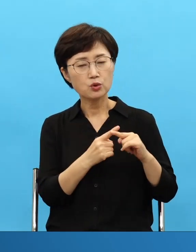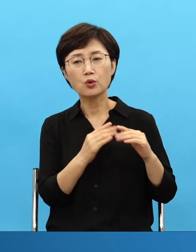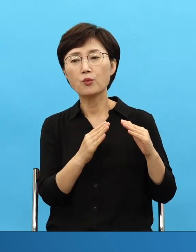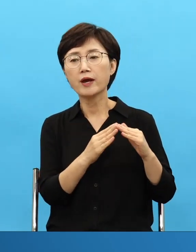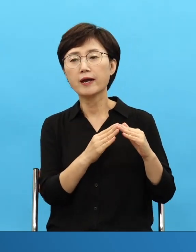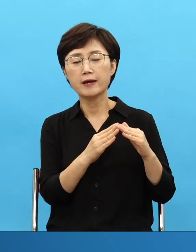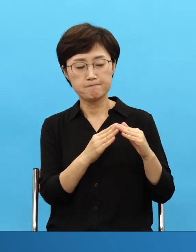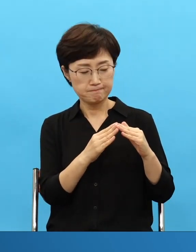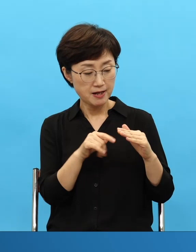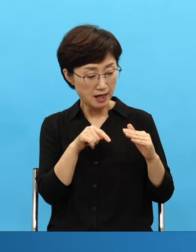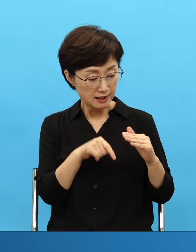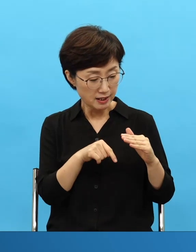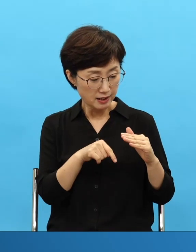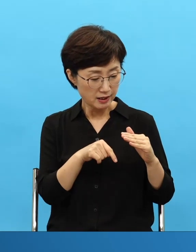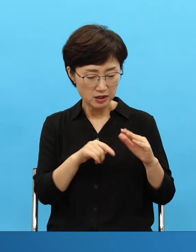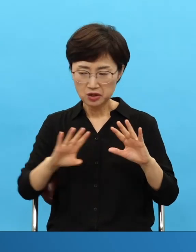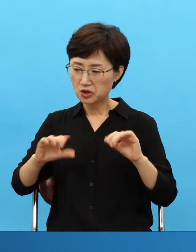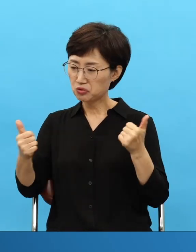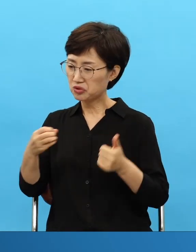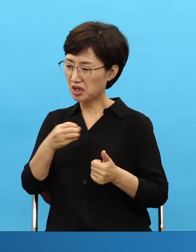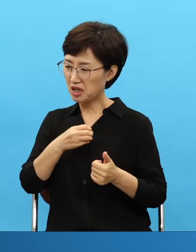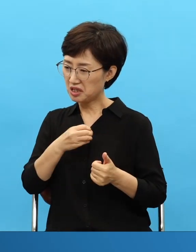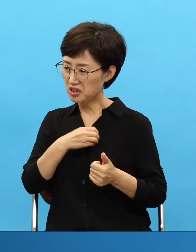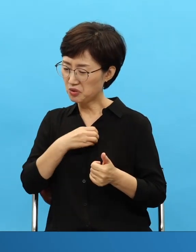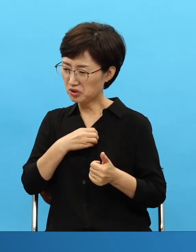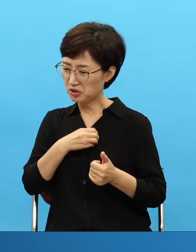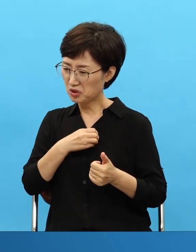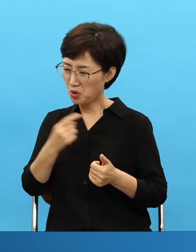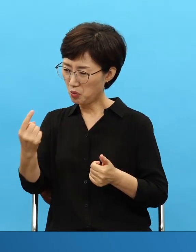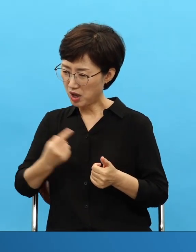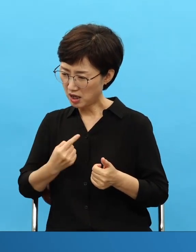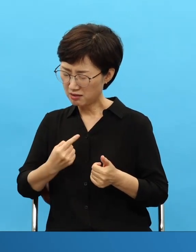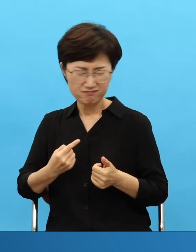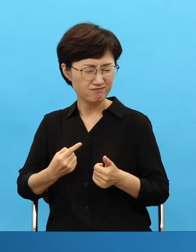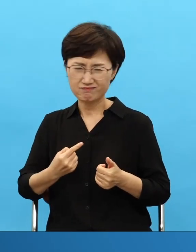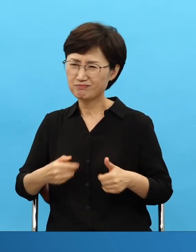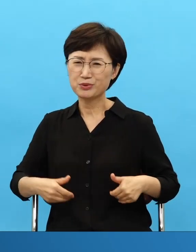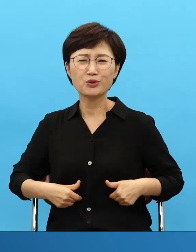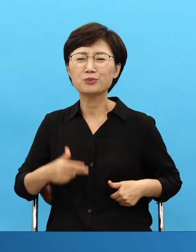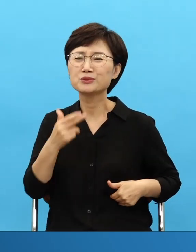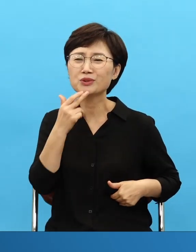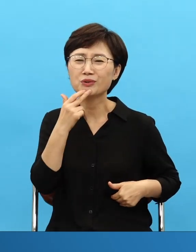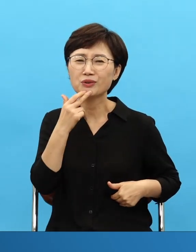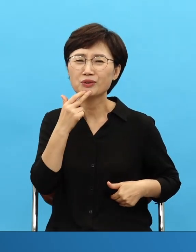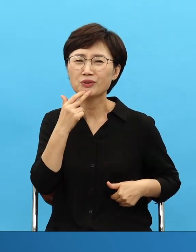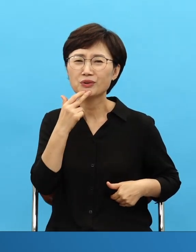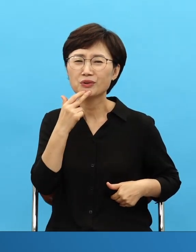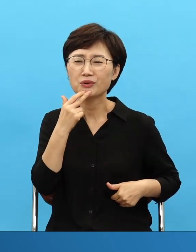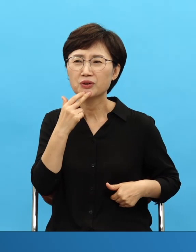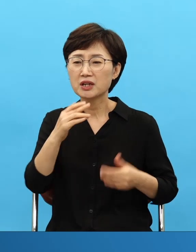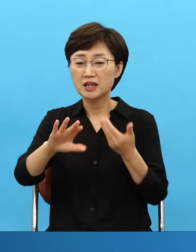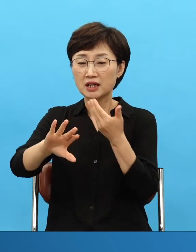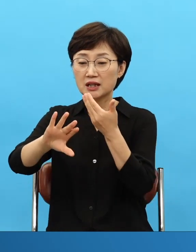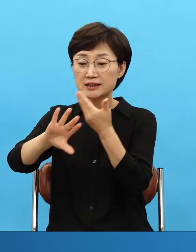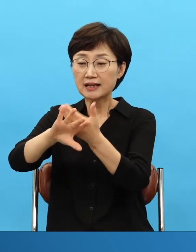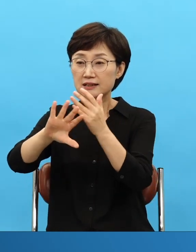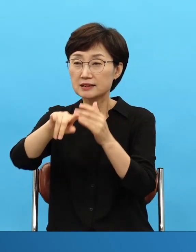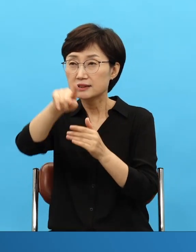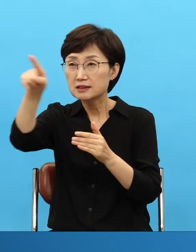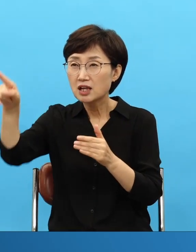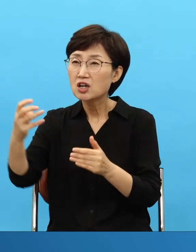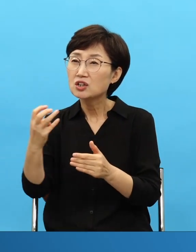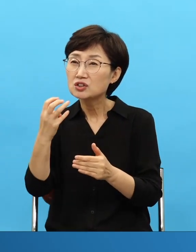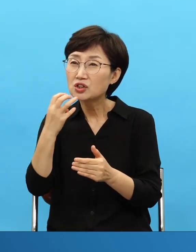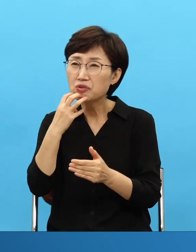국회의원이 필요한 게 아니다. I resolved, it is not national assemblymen that our church needs. 서울에 많이 있는 이런 영화